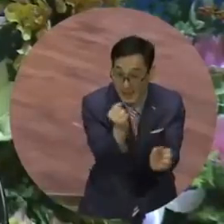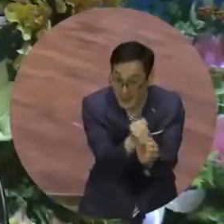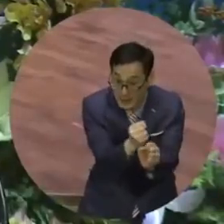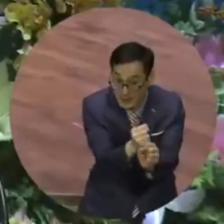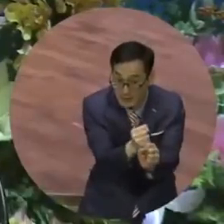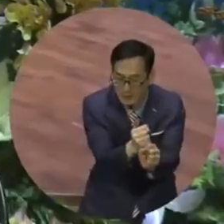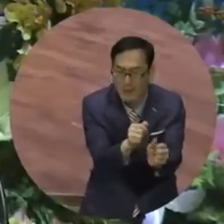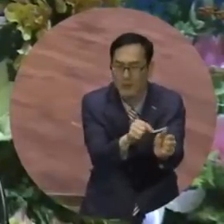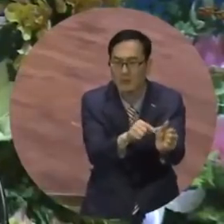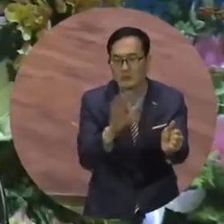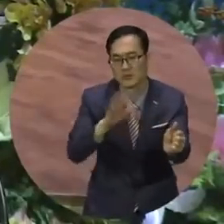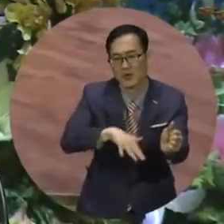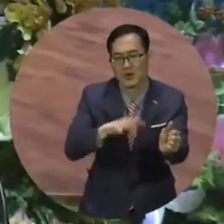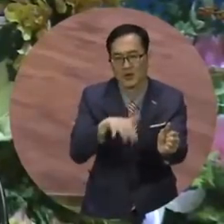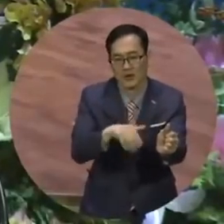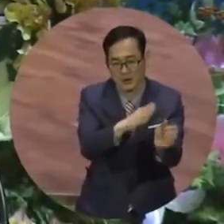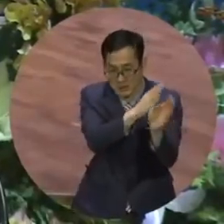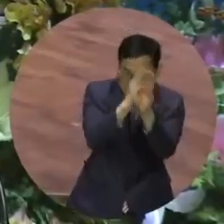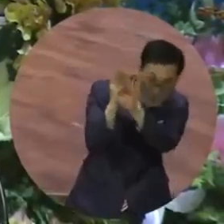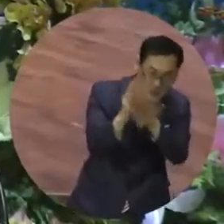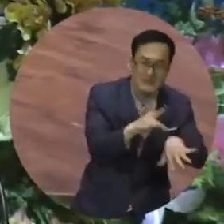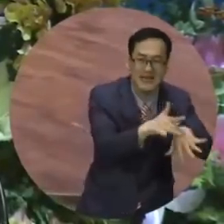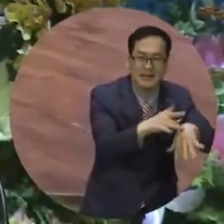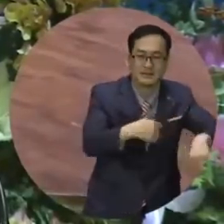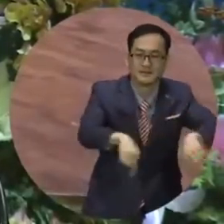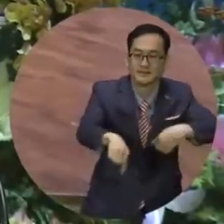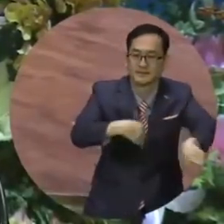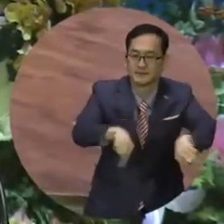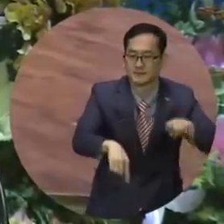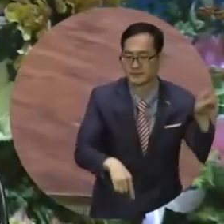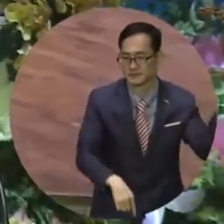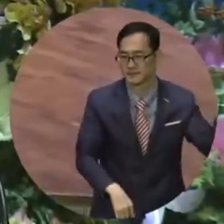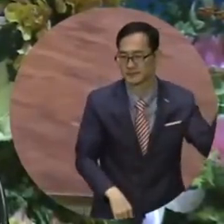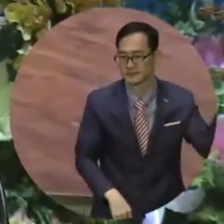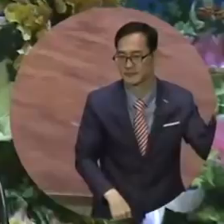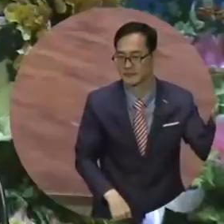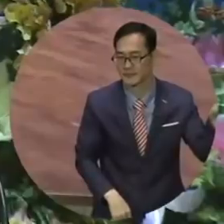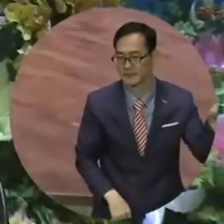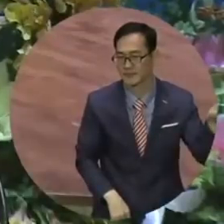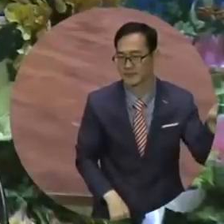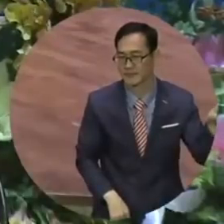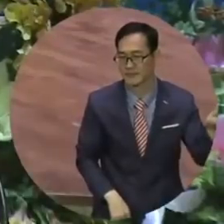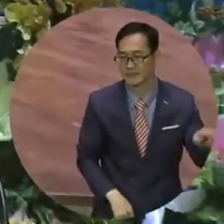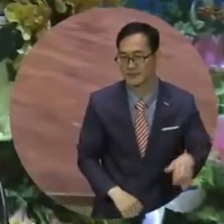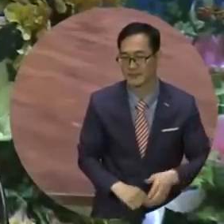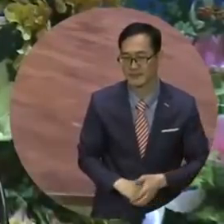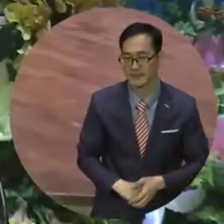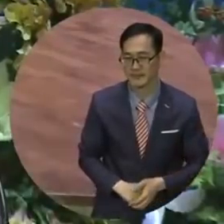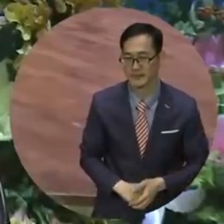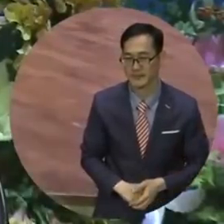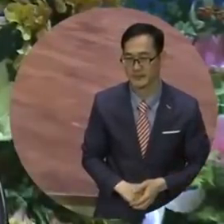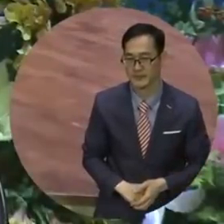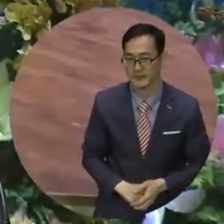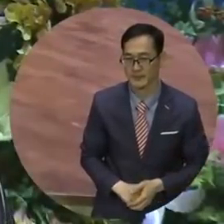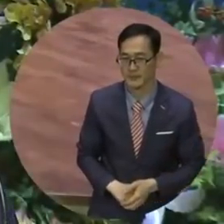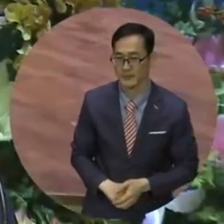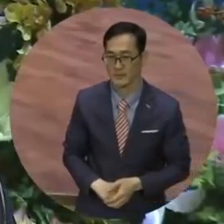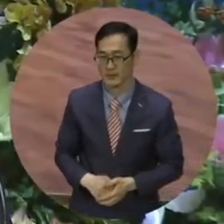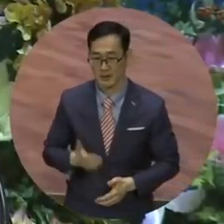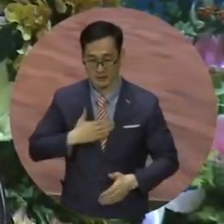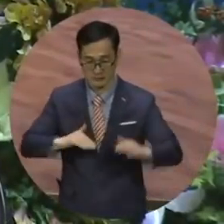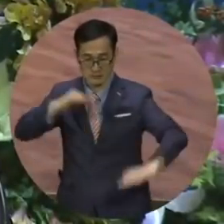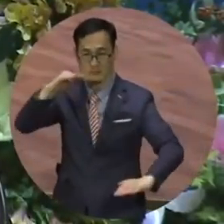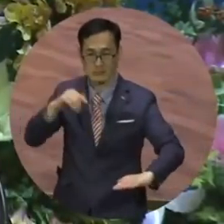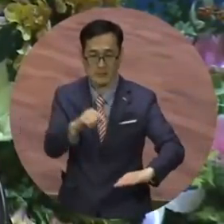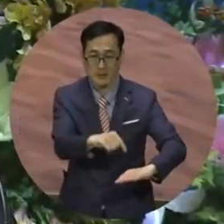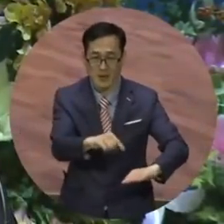절하게 복 달라고 빌어. 해보고 빌고 달보 하나님 만든 피조물인데 그거 보고 막 빌고